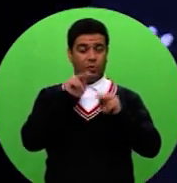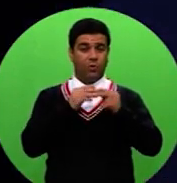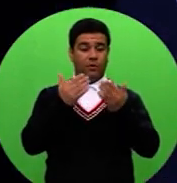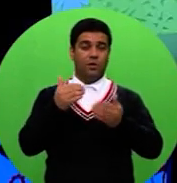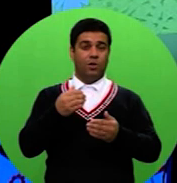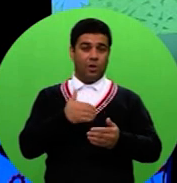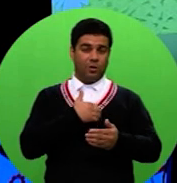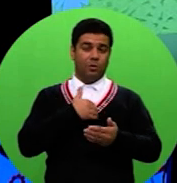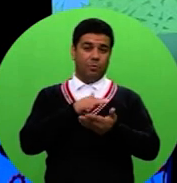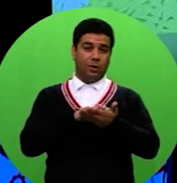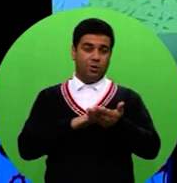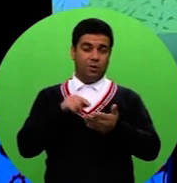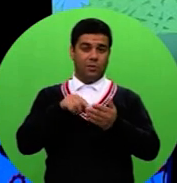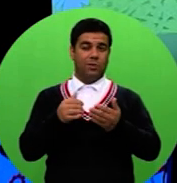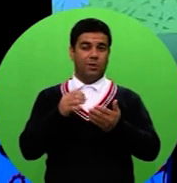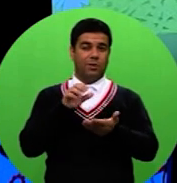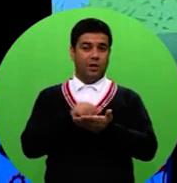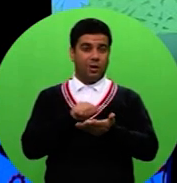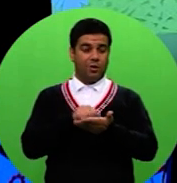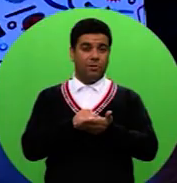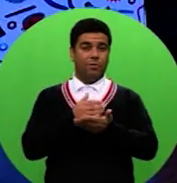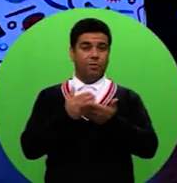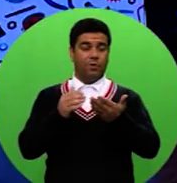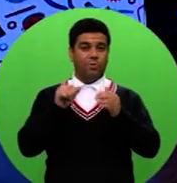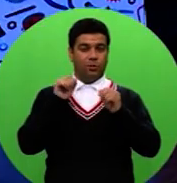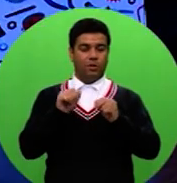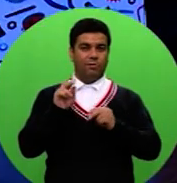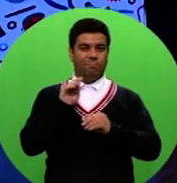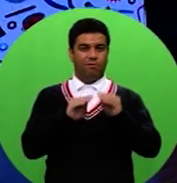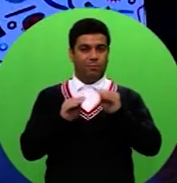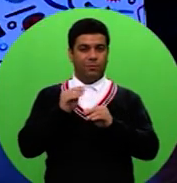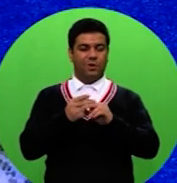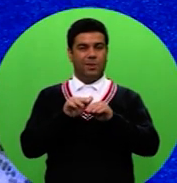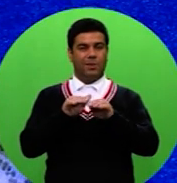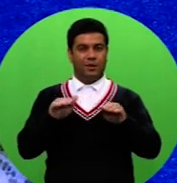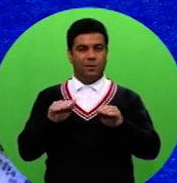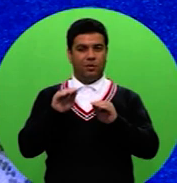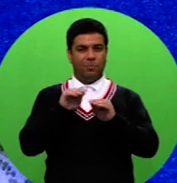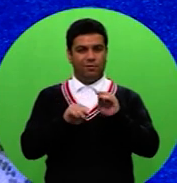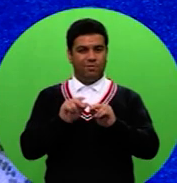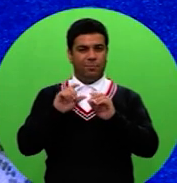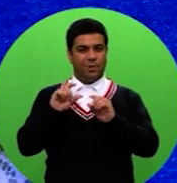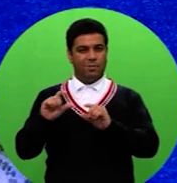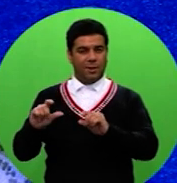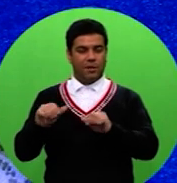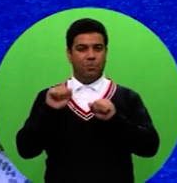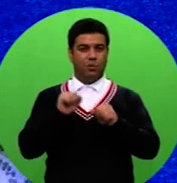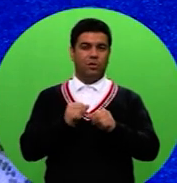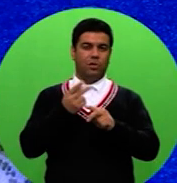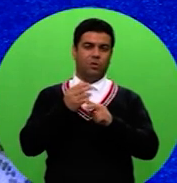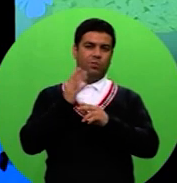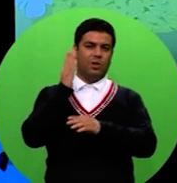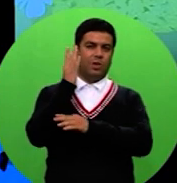наш урок, и вы хотите продолжить наше занятие, вы можете вылепить детеныша панды